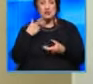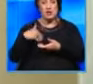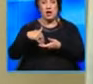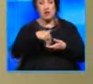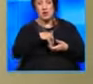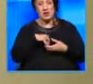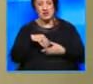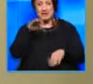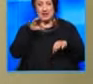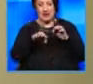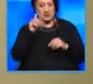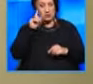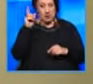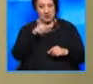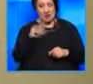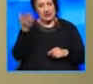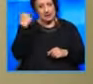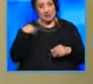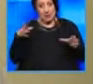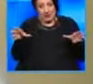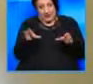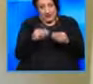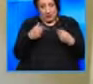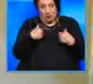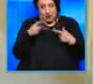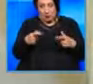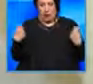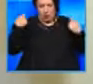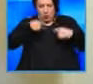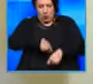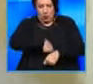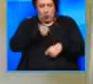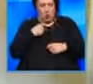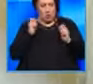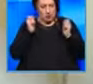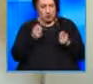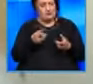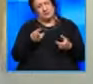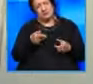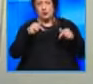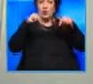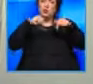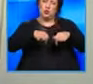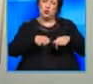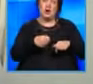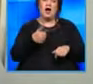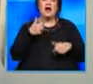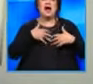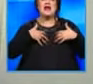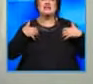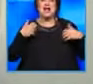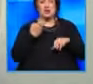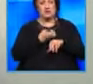се обличахме долу сутринта. В Александровска болница не се организират избори за пръв път. Има вече достатъчно добре